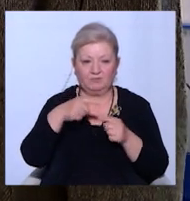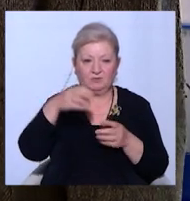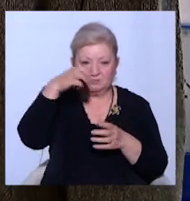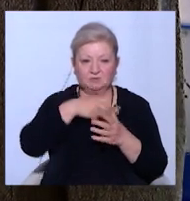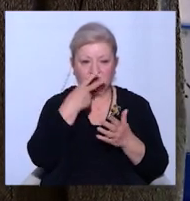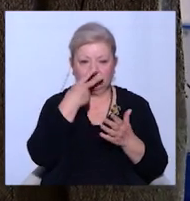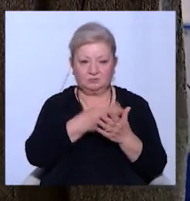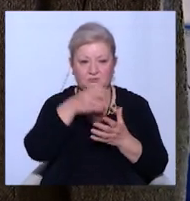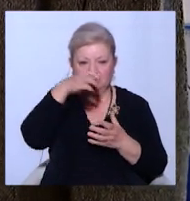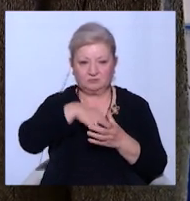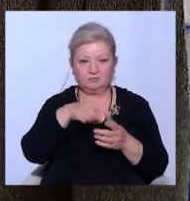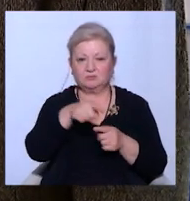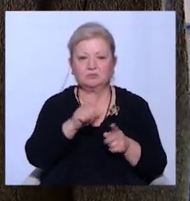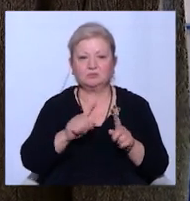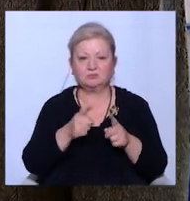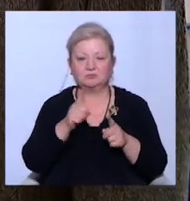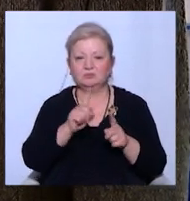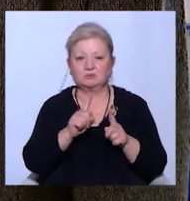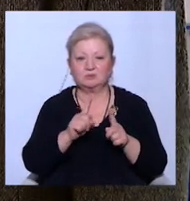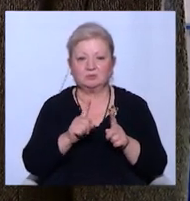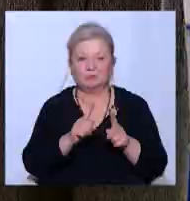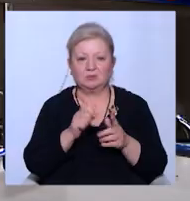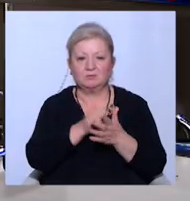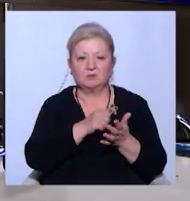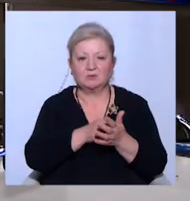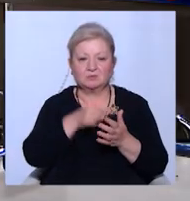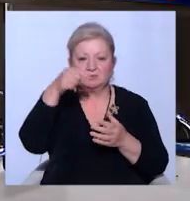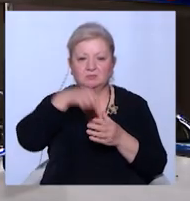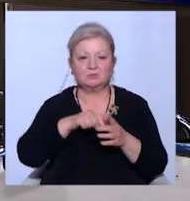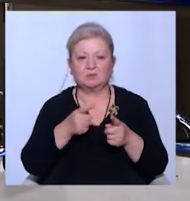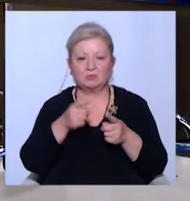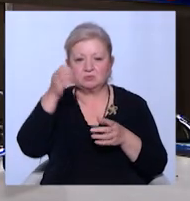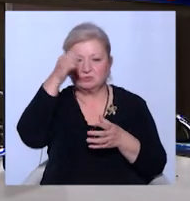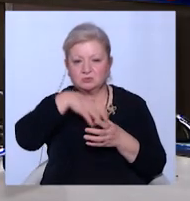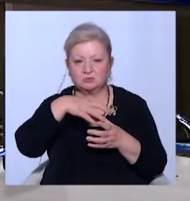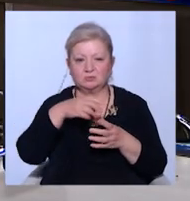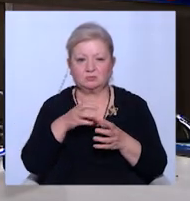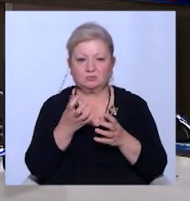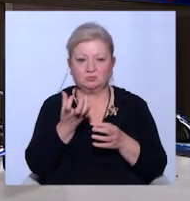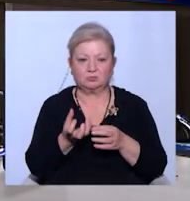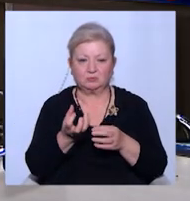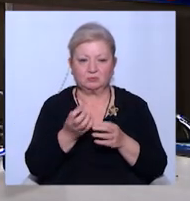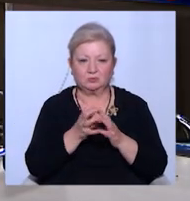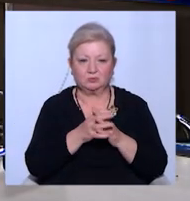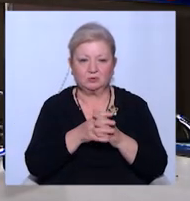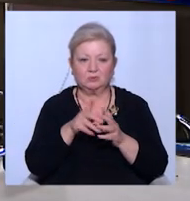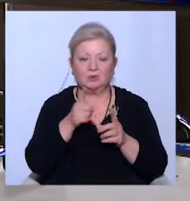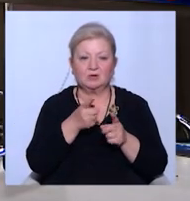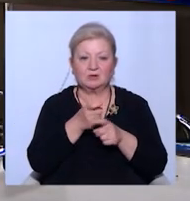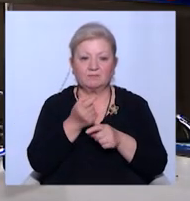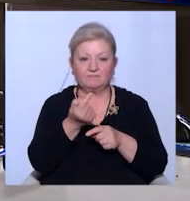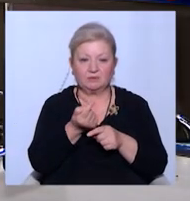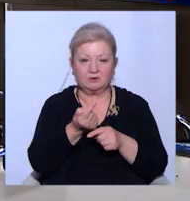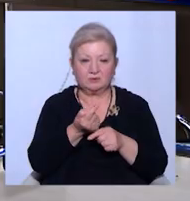ინერციით განაგრძობდა მოძრაობას თანაბრად და წრფივად, როდესაც ის ამოვარდა ზარბაზნიდან. მაგრამ ვერტიკალური